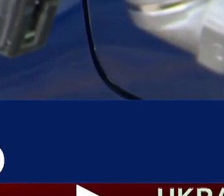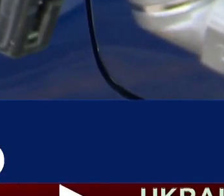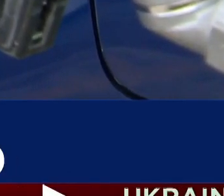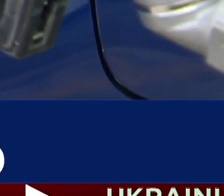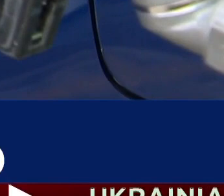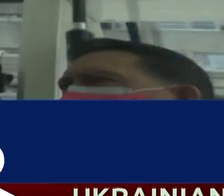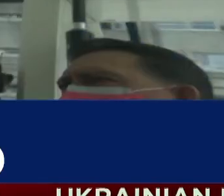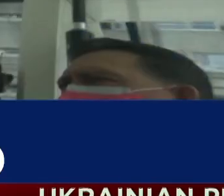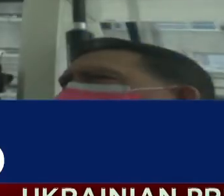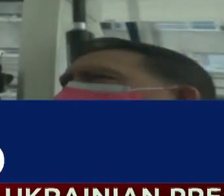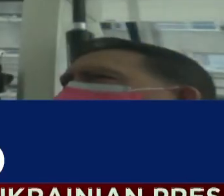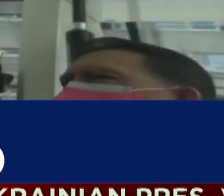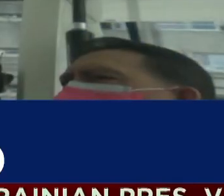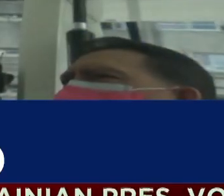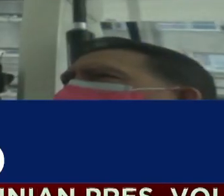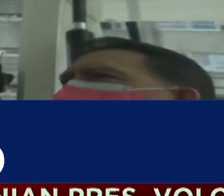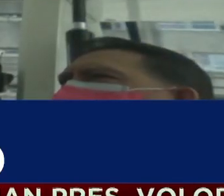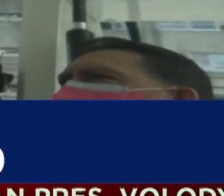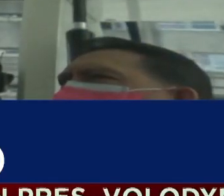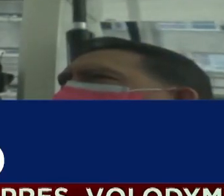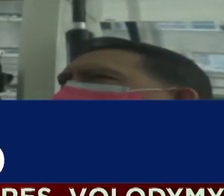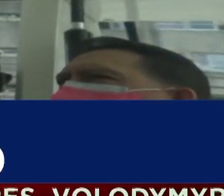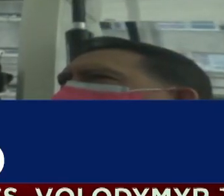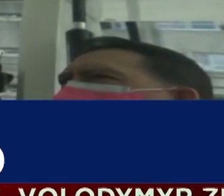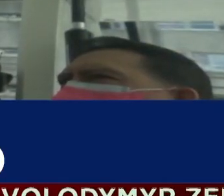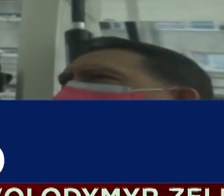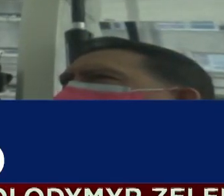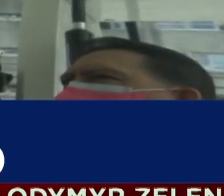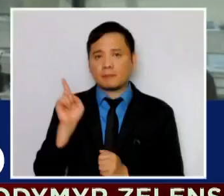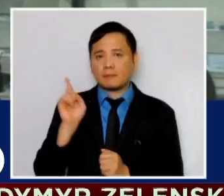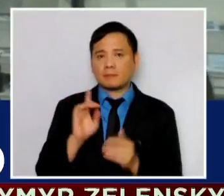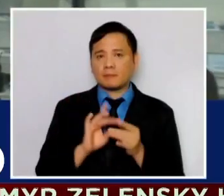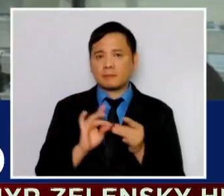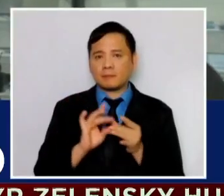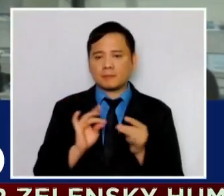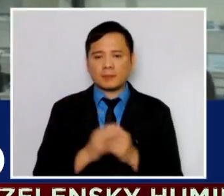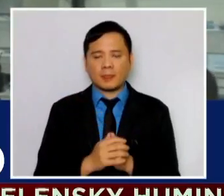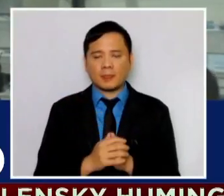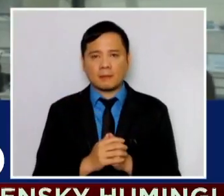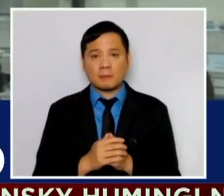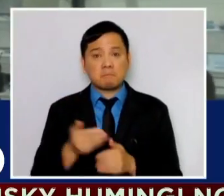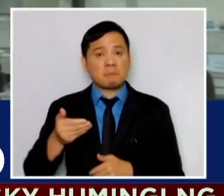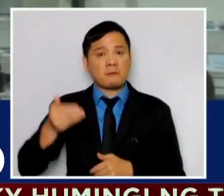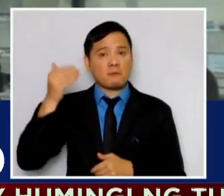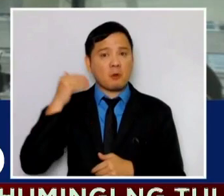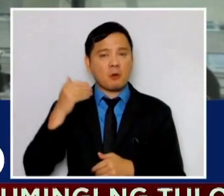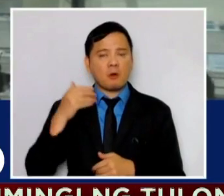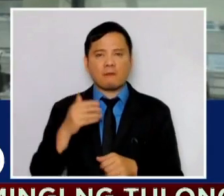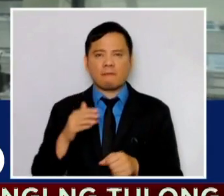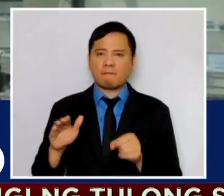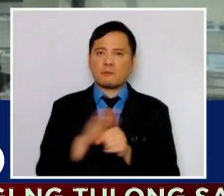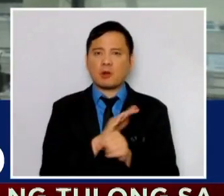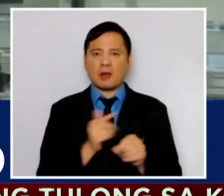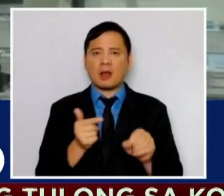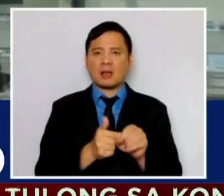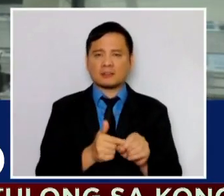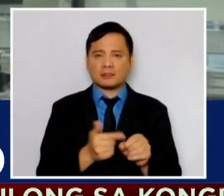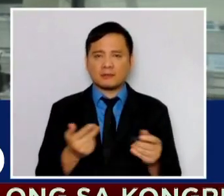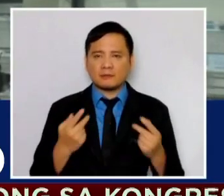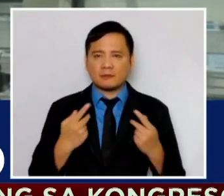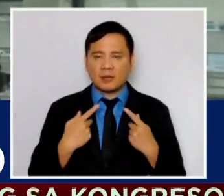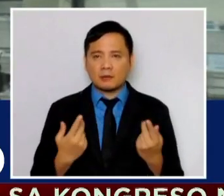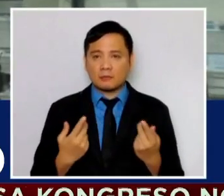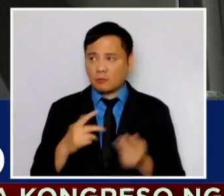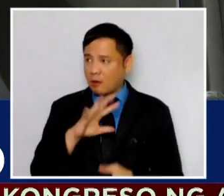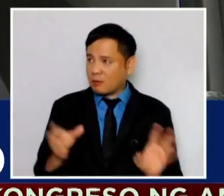sa gasolina. Dati kasi nagkakarga ako ng full tank 2-2 lang eh. Ngayon nasa 5,000 halos yung crudo ko.